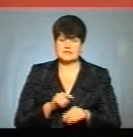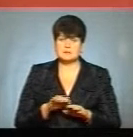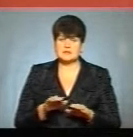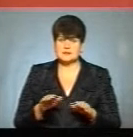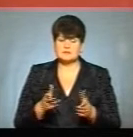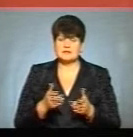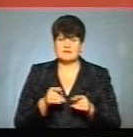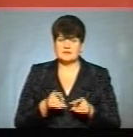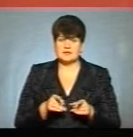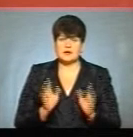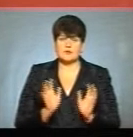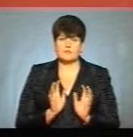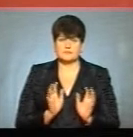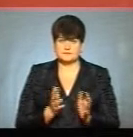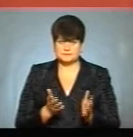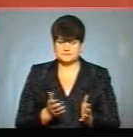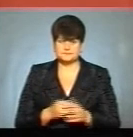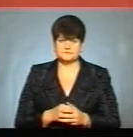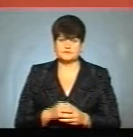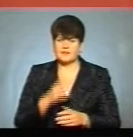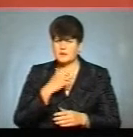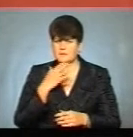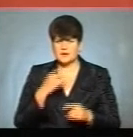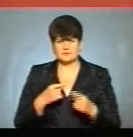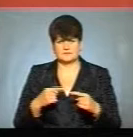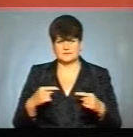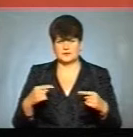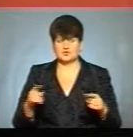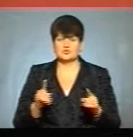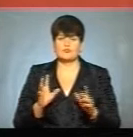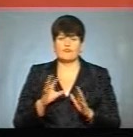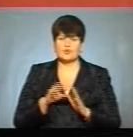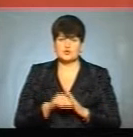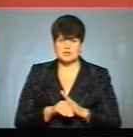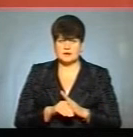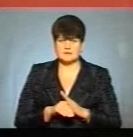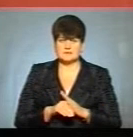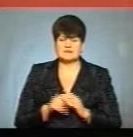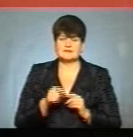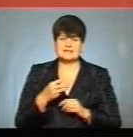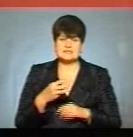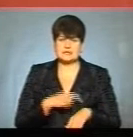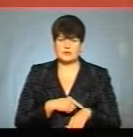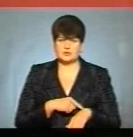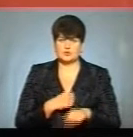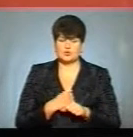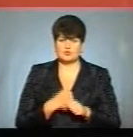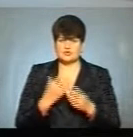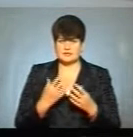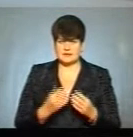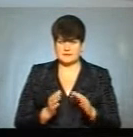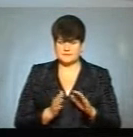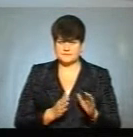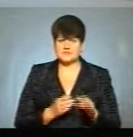дітьми, де ви їх опікуєте. І багато чого іншого, що включало в оцей 30-годинний робочий день.